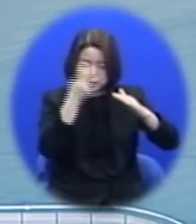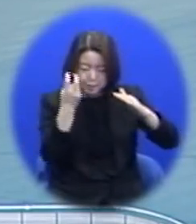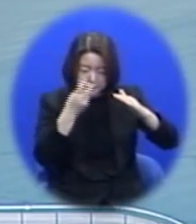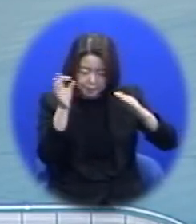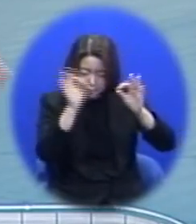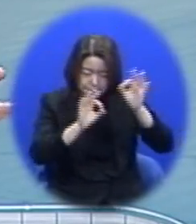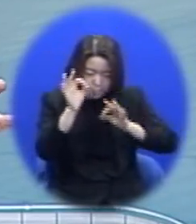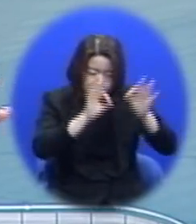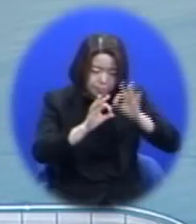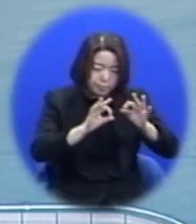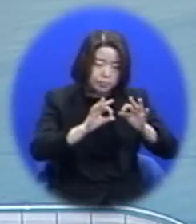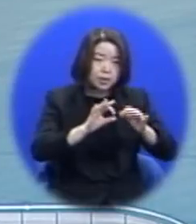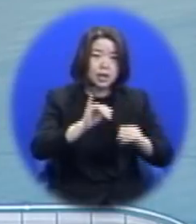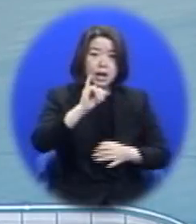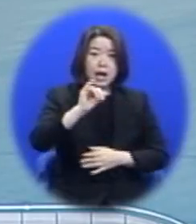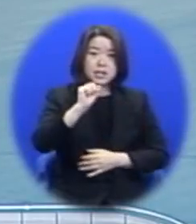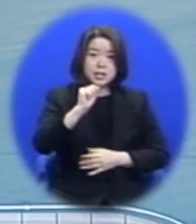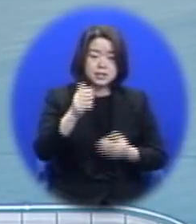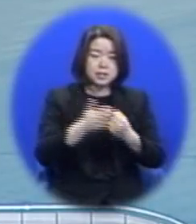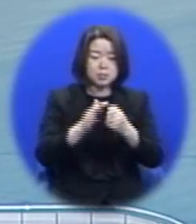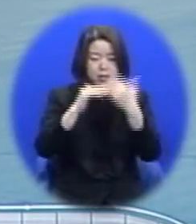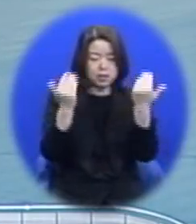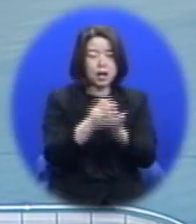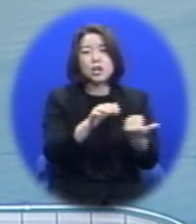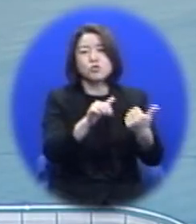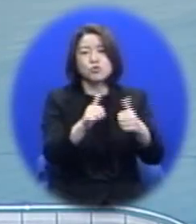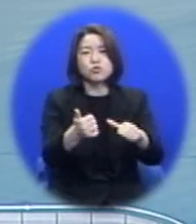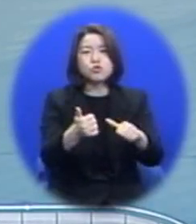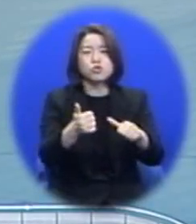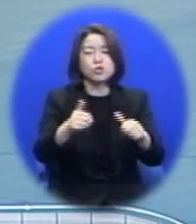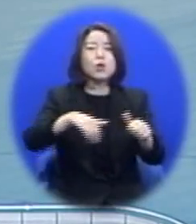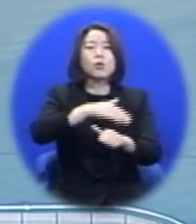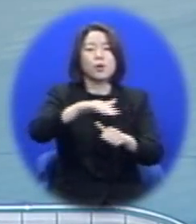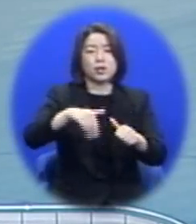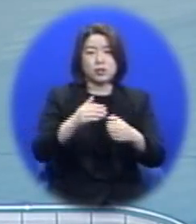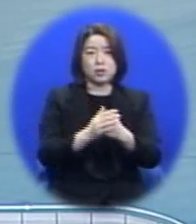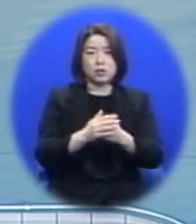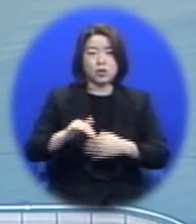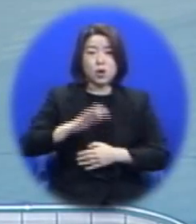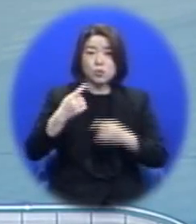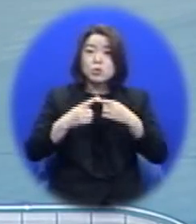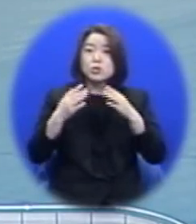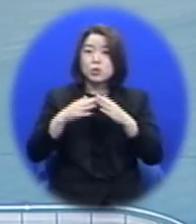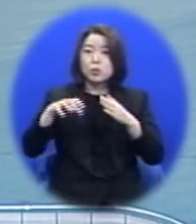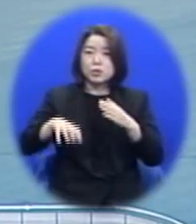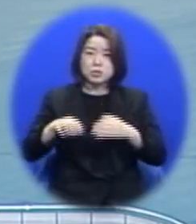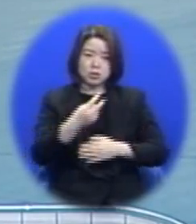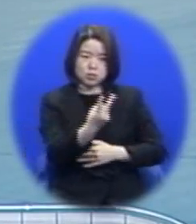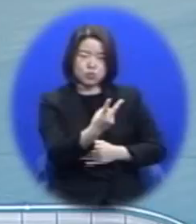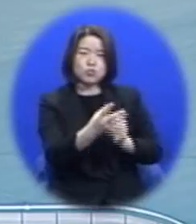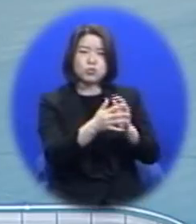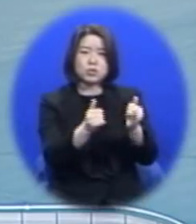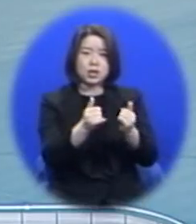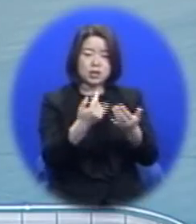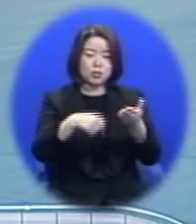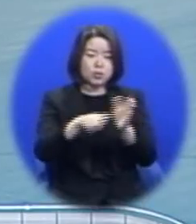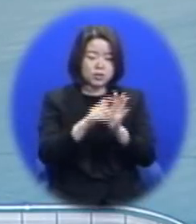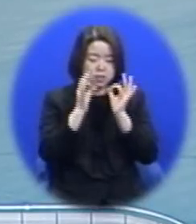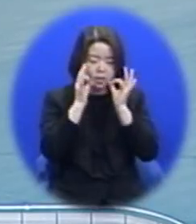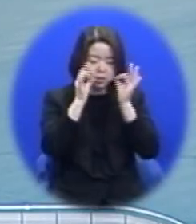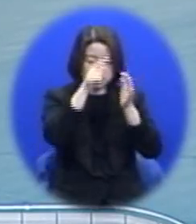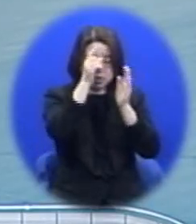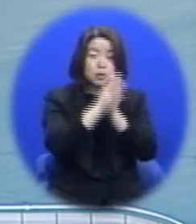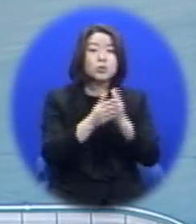의해서 다 죽을 지경이 됐어요. 그때 우리 교회에서도 얼마나 그분들을 위해 간절히 기도했는지